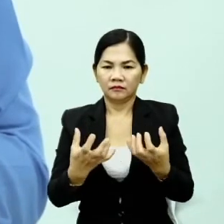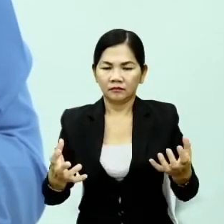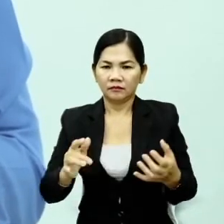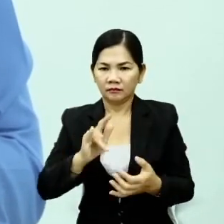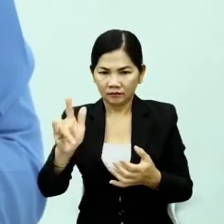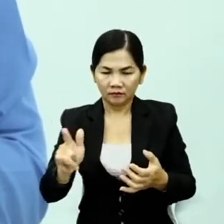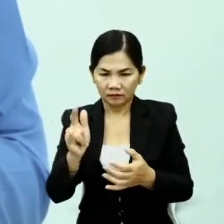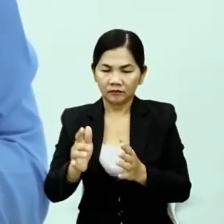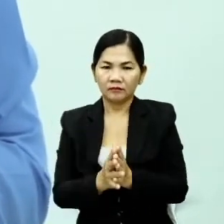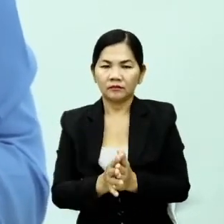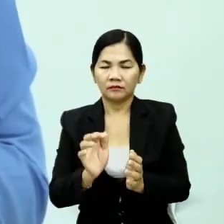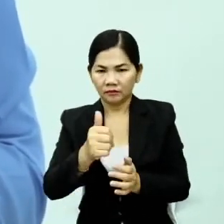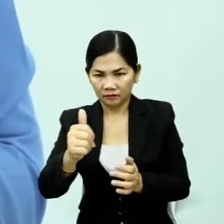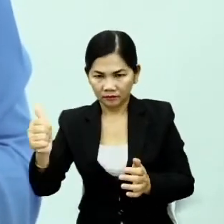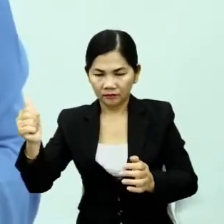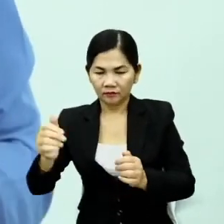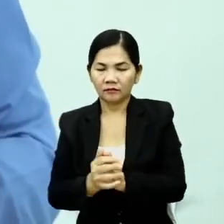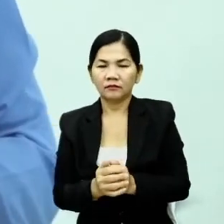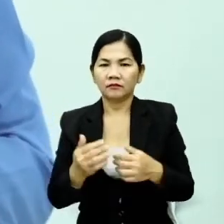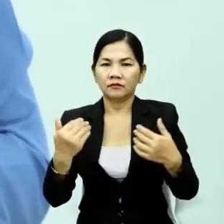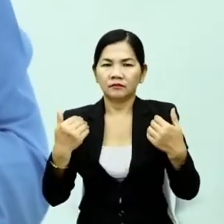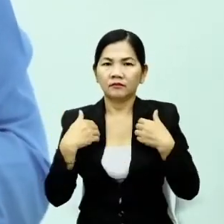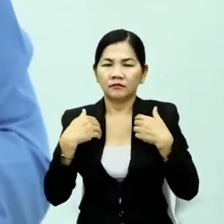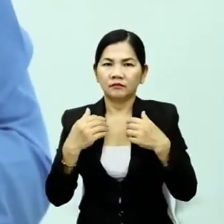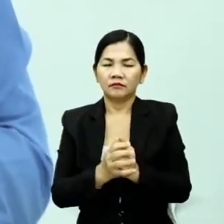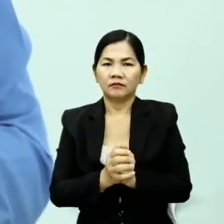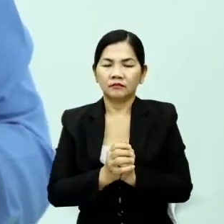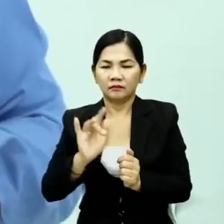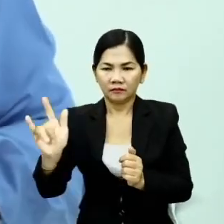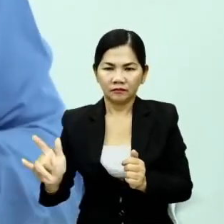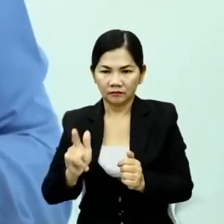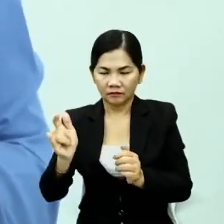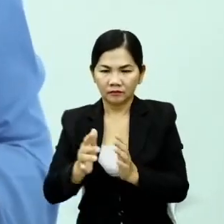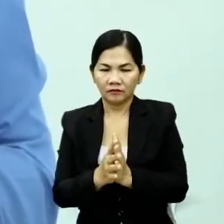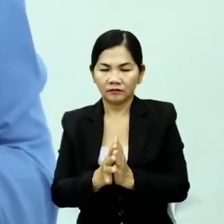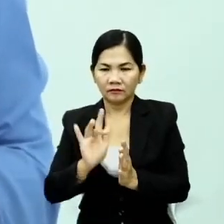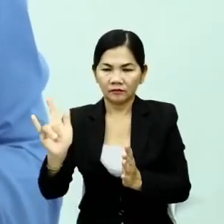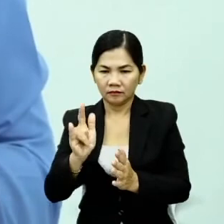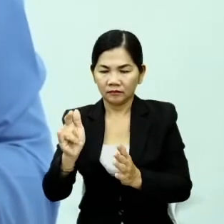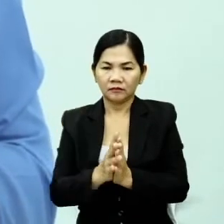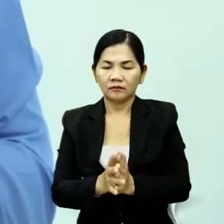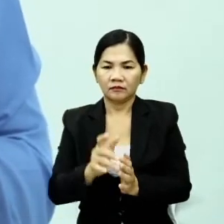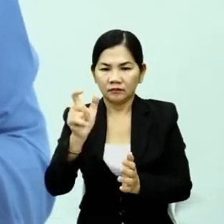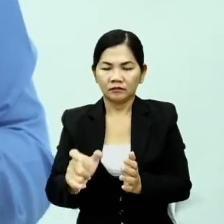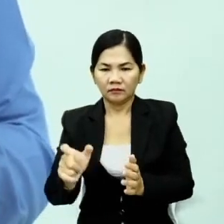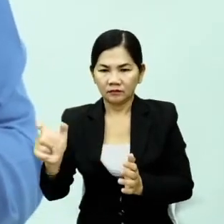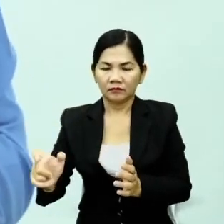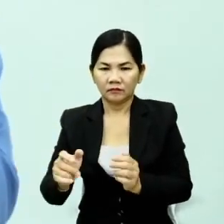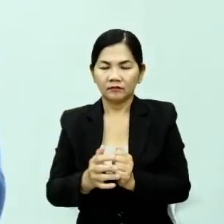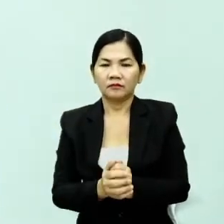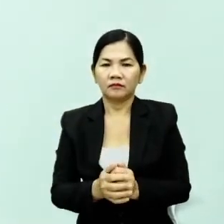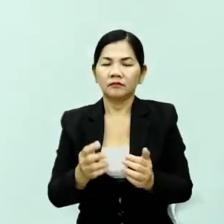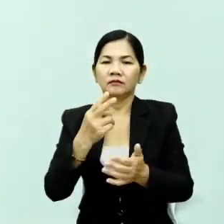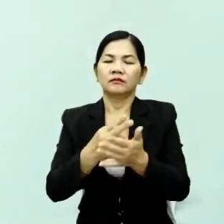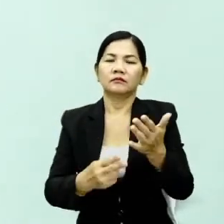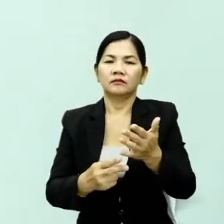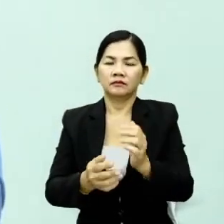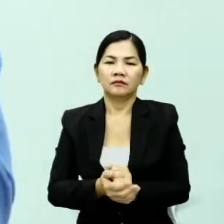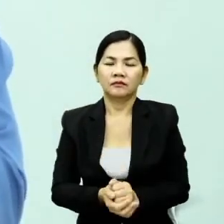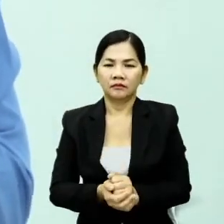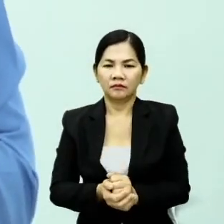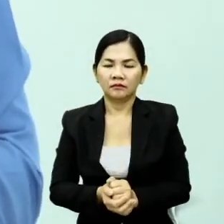đẹp pra pra xem xem nè con á cha đầm bấy cha bầm rá áo cha cá pra pra rồi bó mà nụ dường nè con cha miên là vậy tiệt tiệt